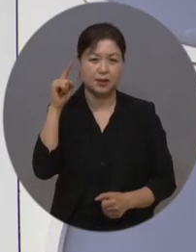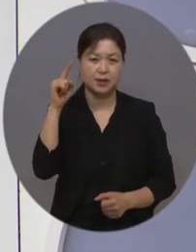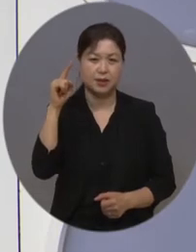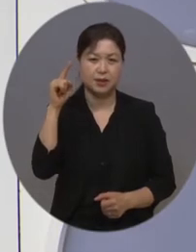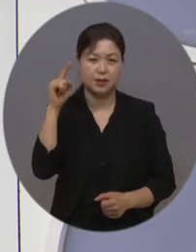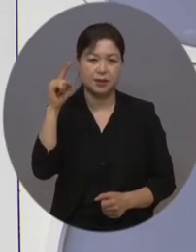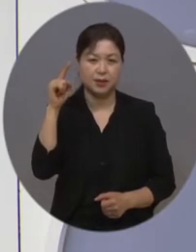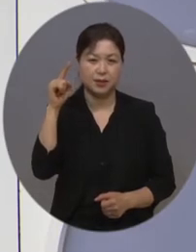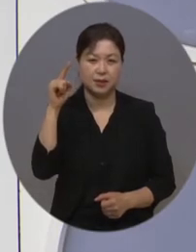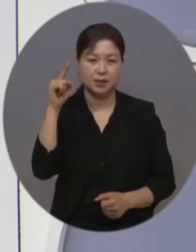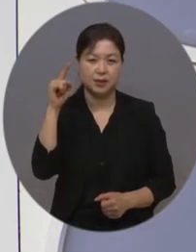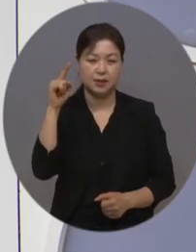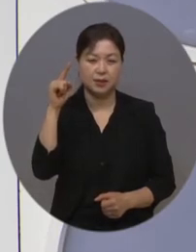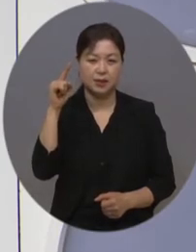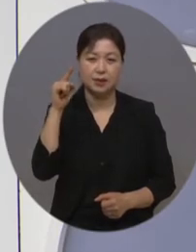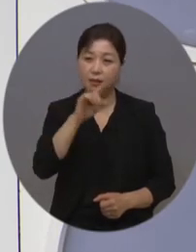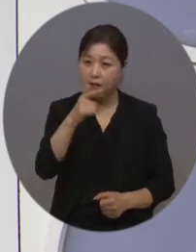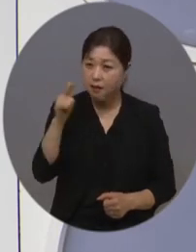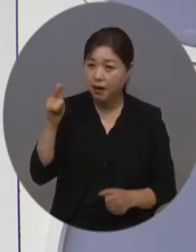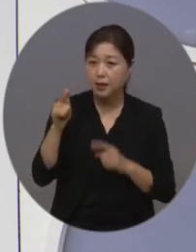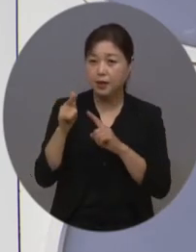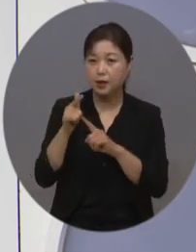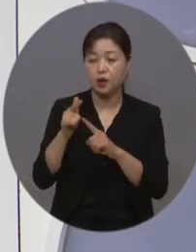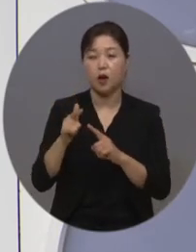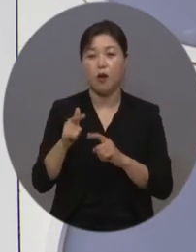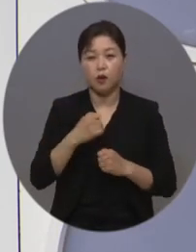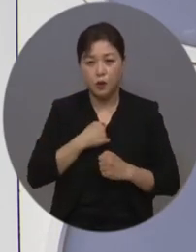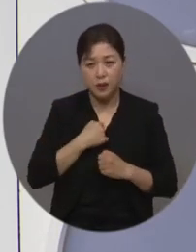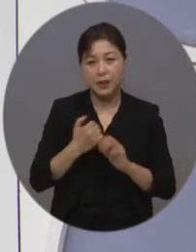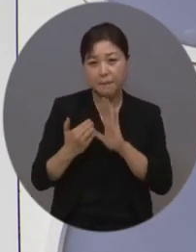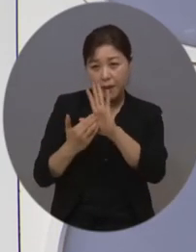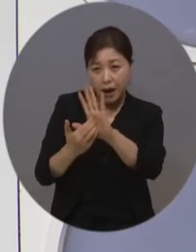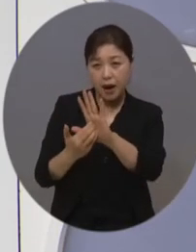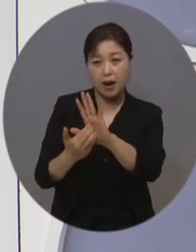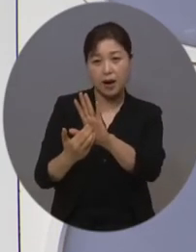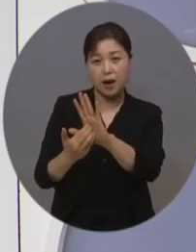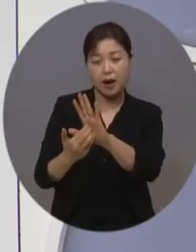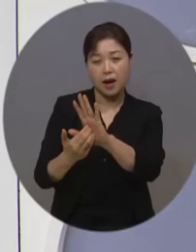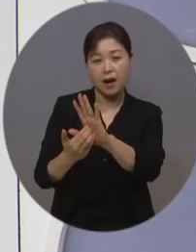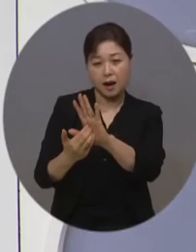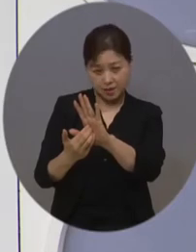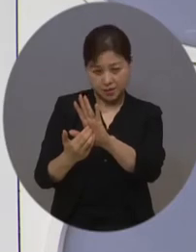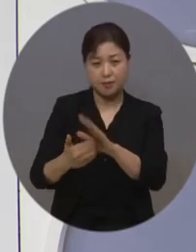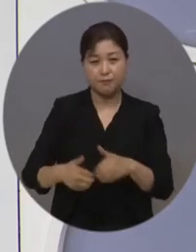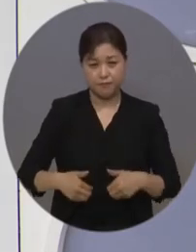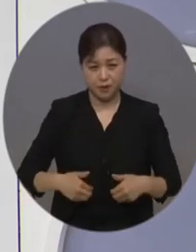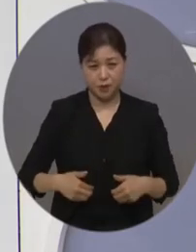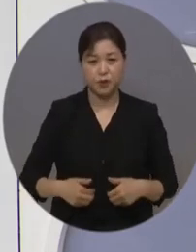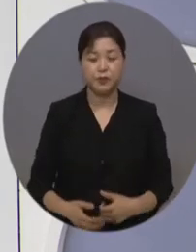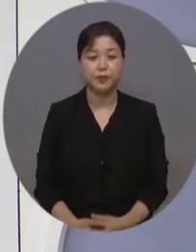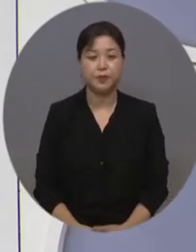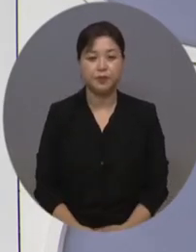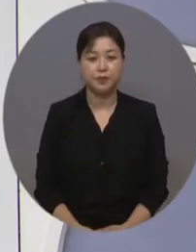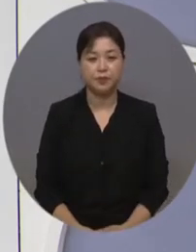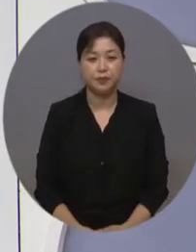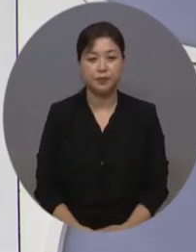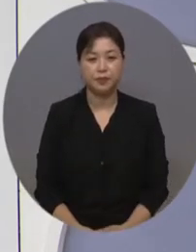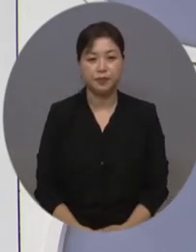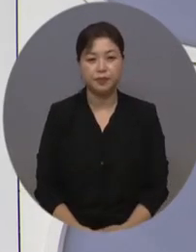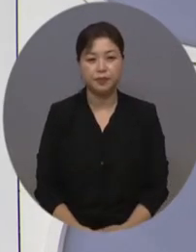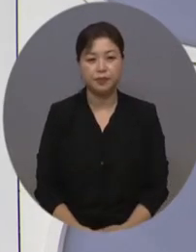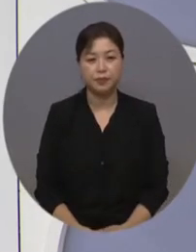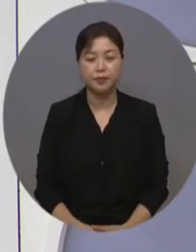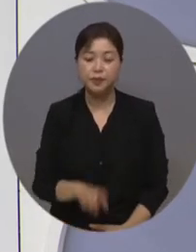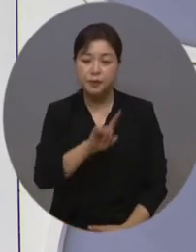우리가 정말 참 아주 조심해서 그게 잘 이겨내야 된다. 그런 이야기고요. 그렇게